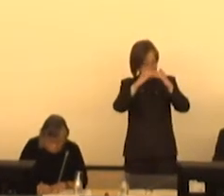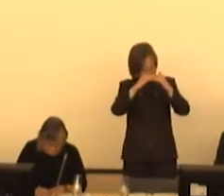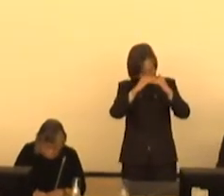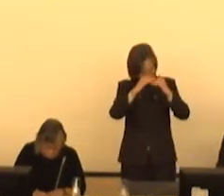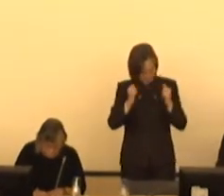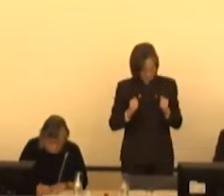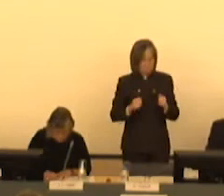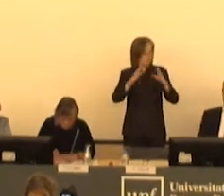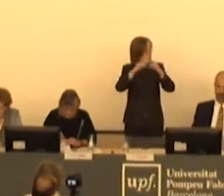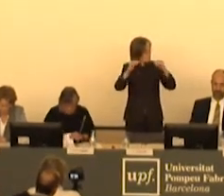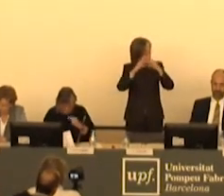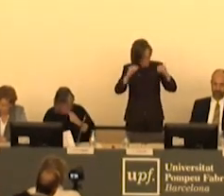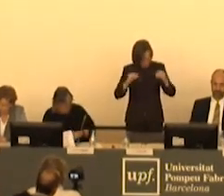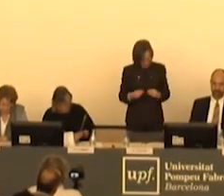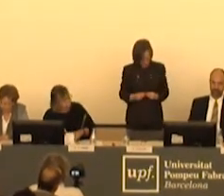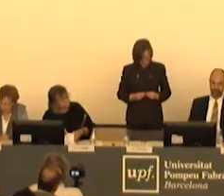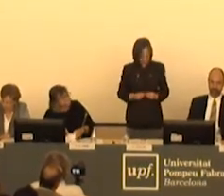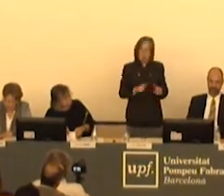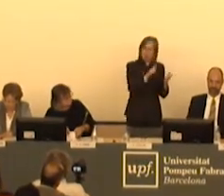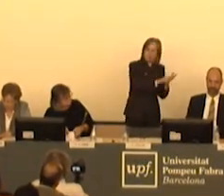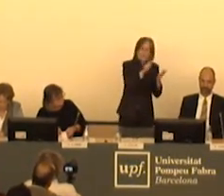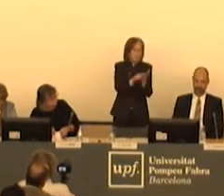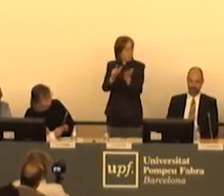al mateix nivell que altres idiomes,